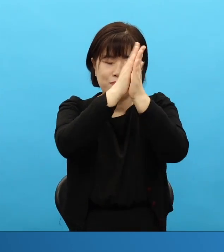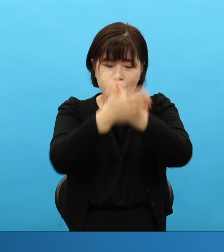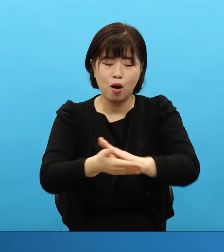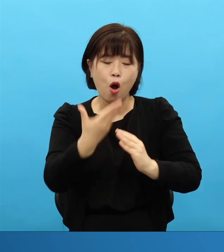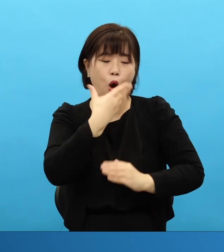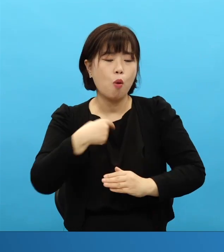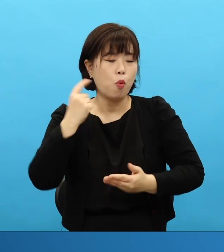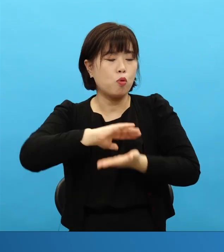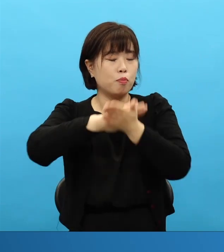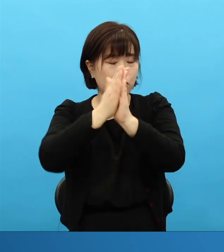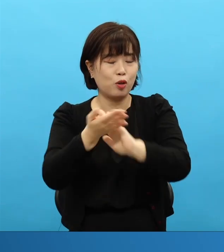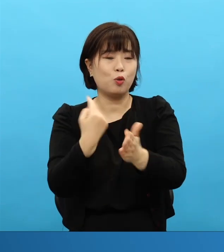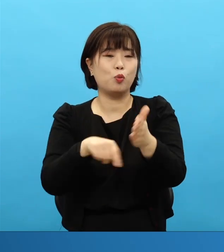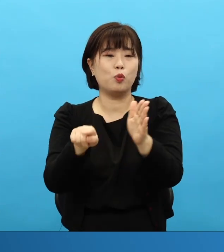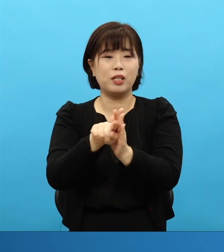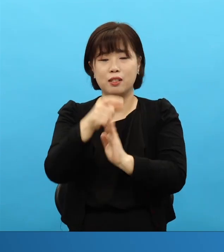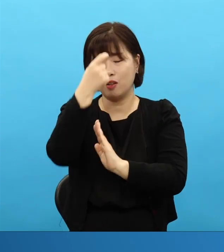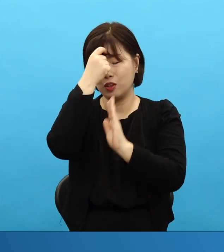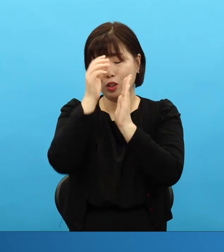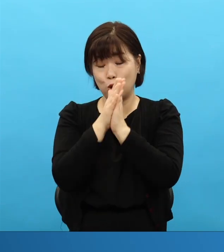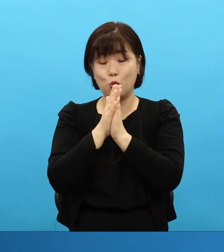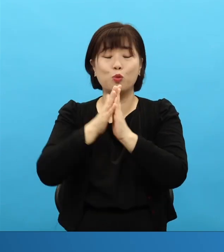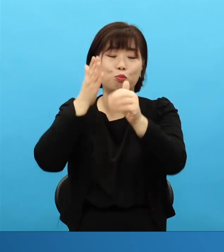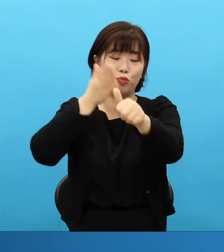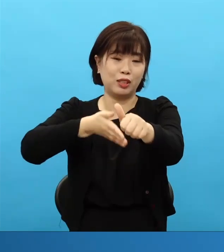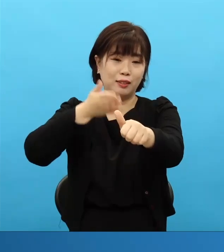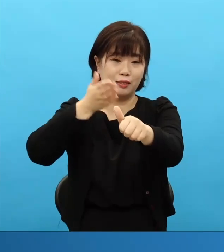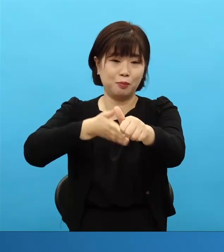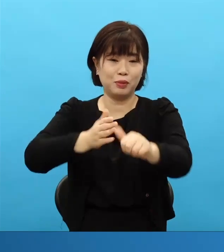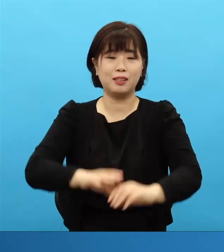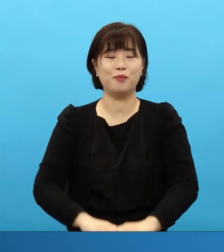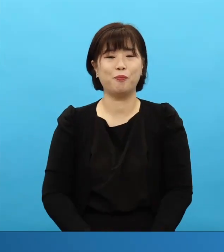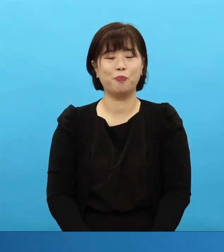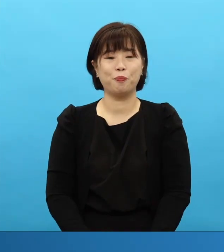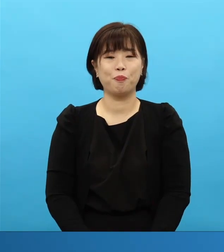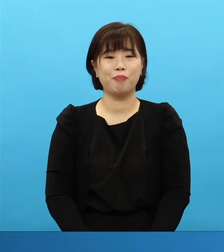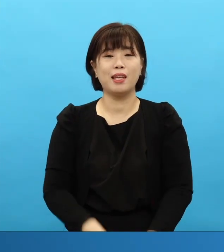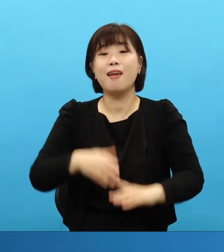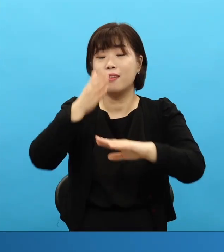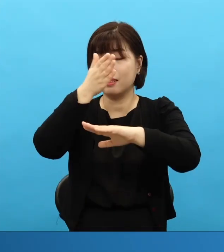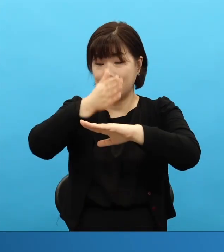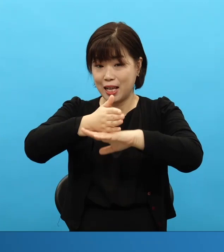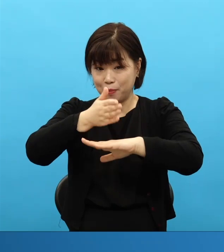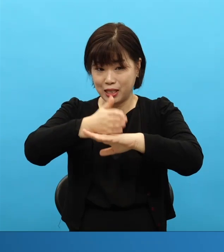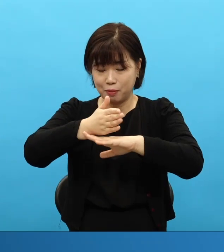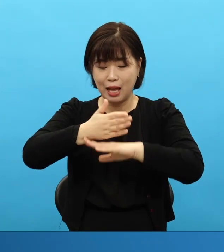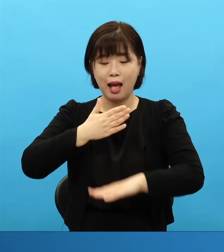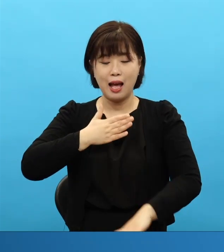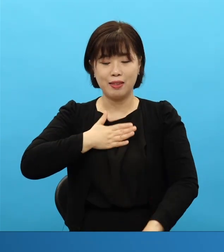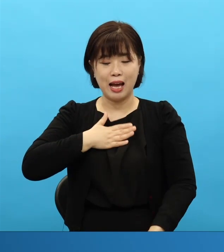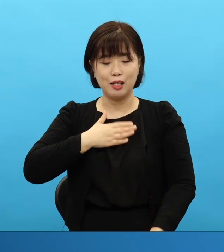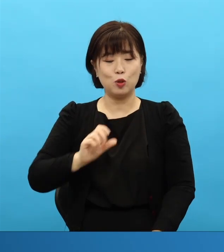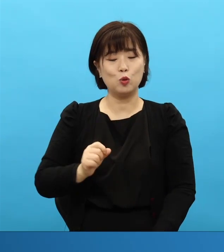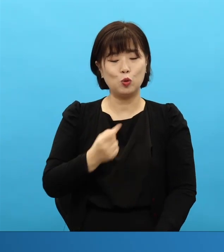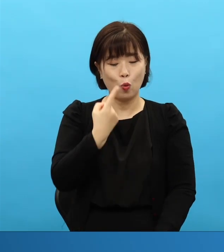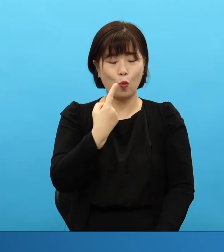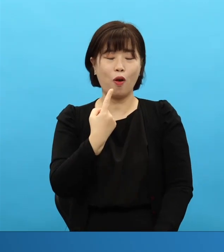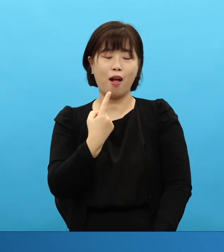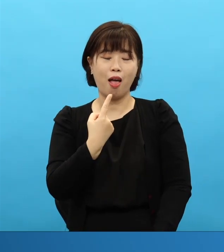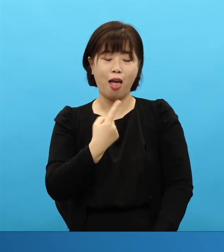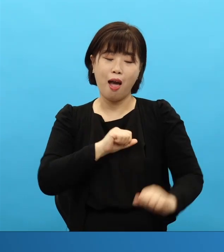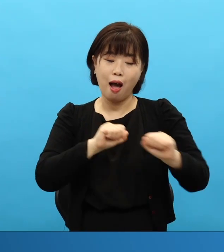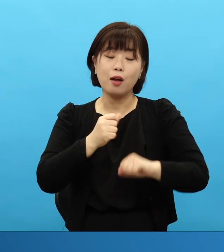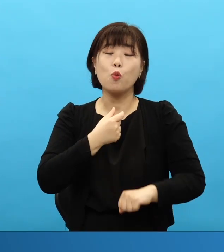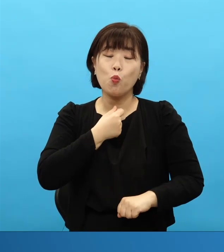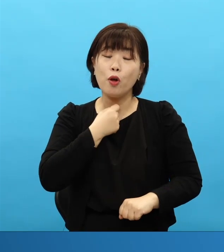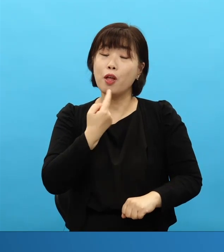기도 부탁드립니다. 감사합니다. 네, 감사합니다. 하나님이 나를 통해 하실 일들을 정확하게 알고 이유를 알기에 강한